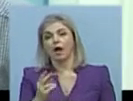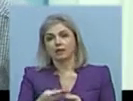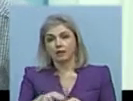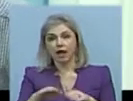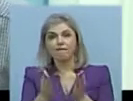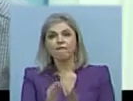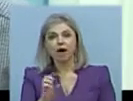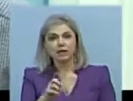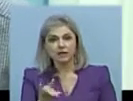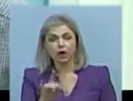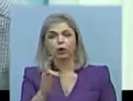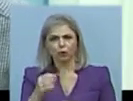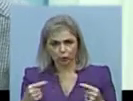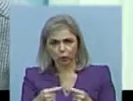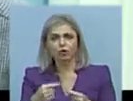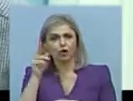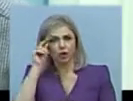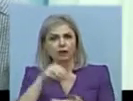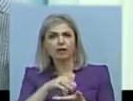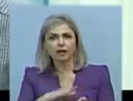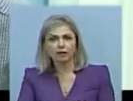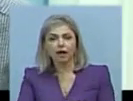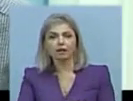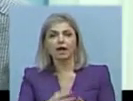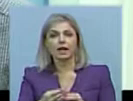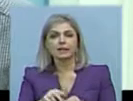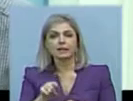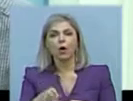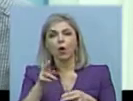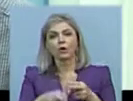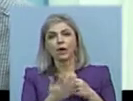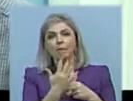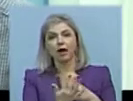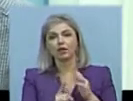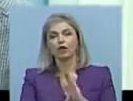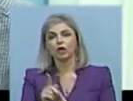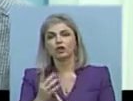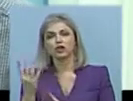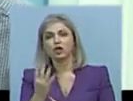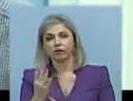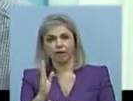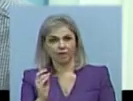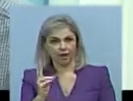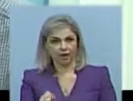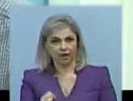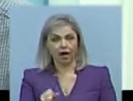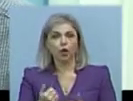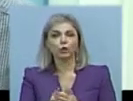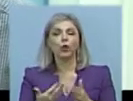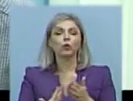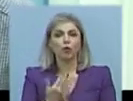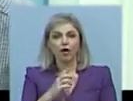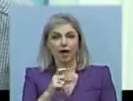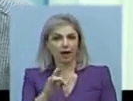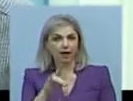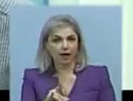дуже чітко датуємо з точки зору археології. Це кінець 5-го, початок 4-го століття до нової ери.